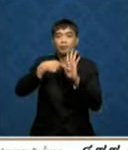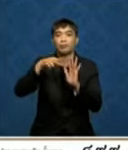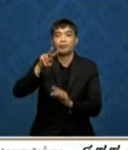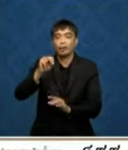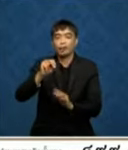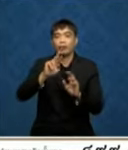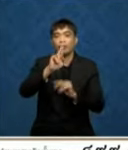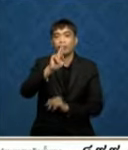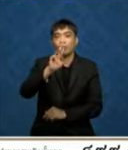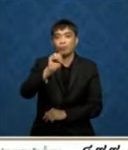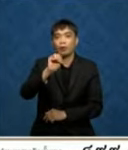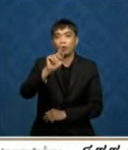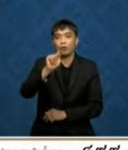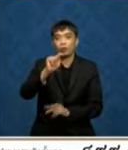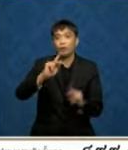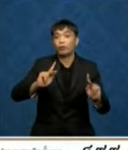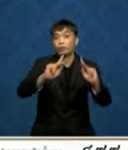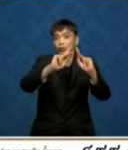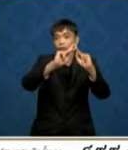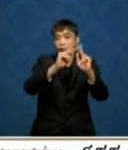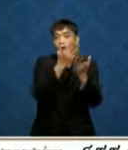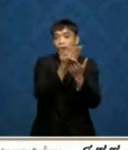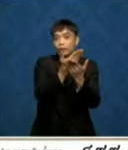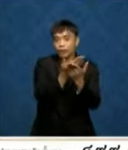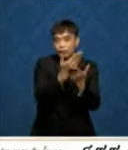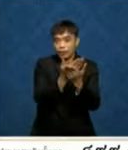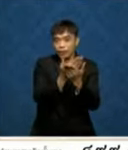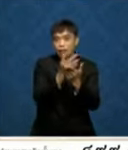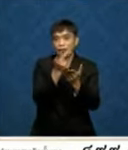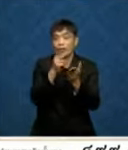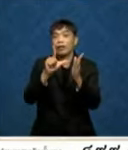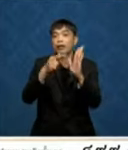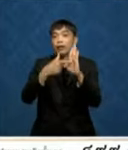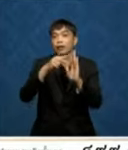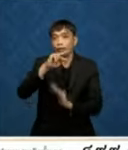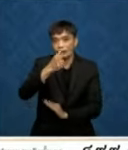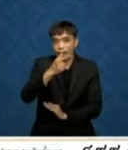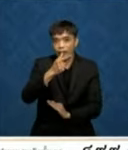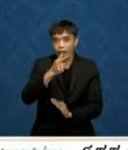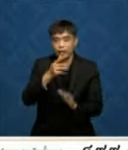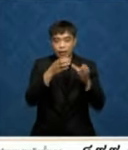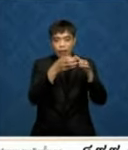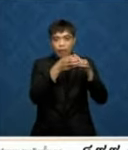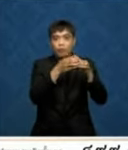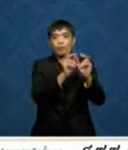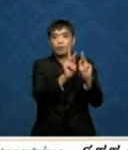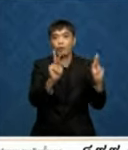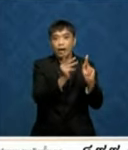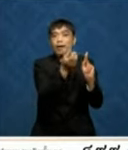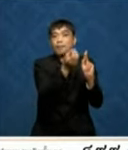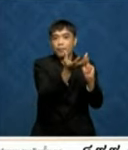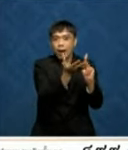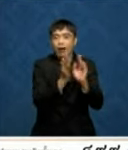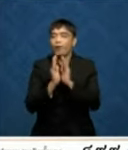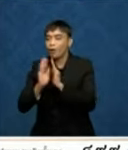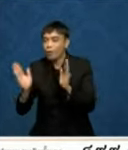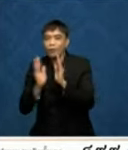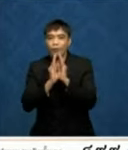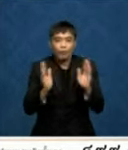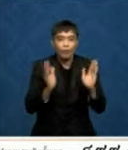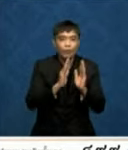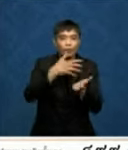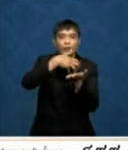ฐมนตรีช่วยว่าการกระทรวงการคลังในฐานะกรรมธิการเสียงข้างมากครับกราบขอบคุณท่านกรรมาธิการผู้สงวนความเห็นทุกท่านนะครับได้นำเ